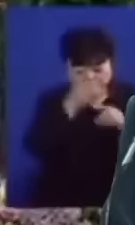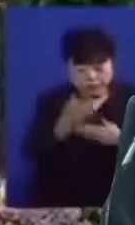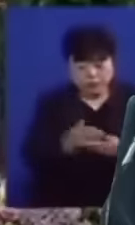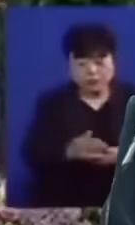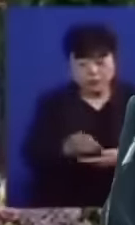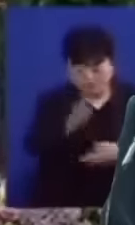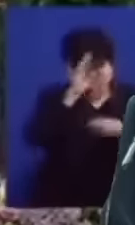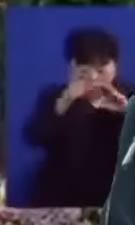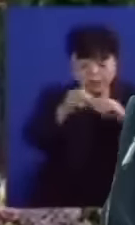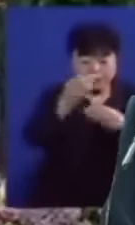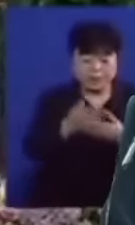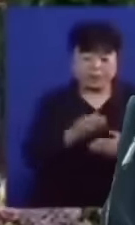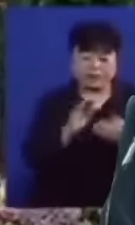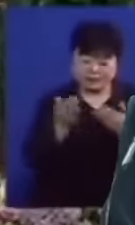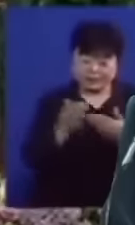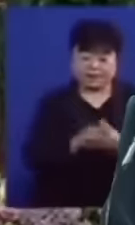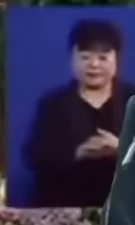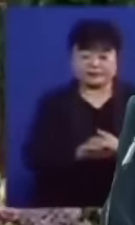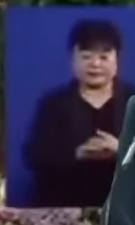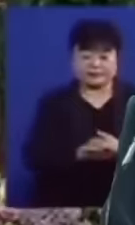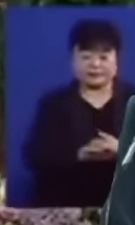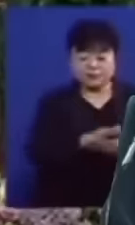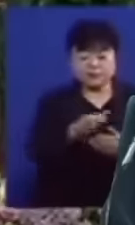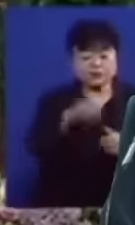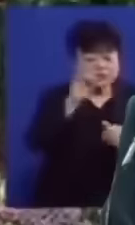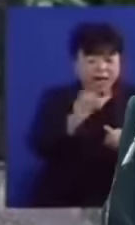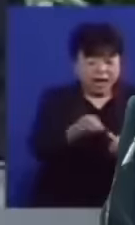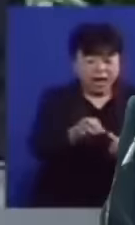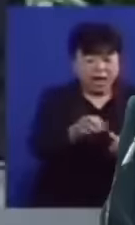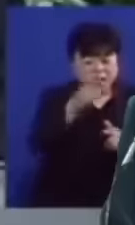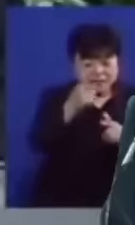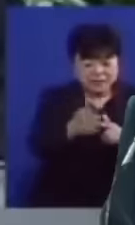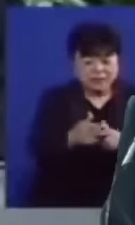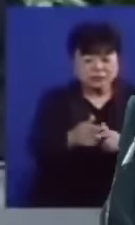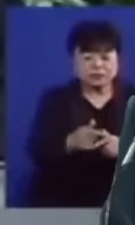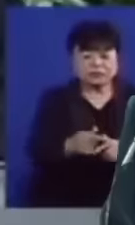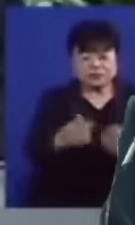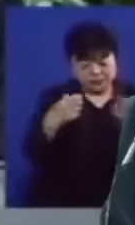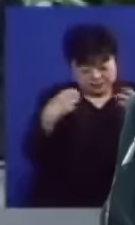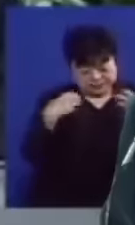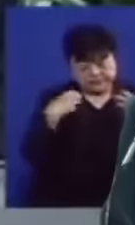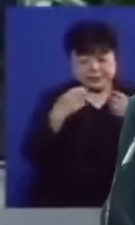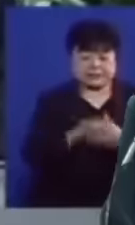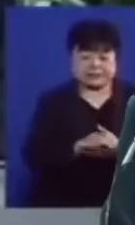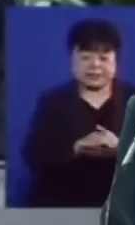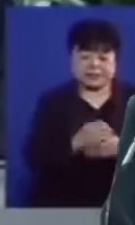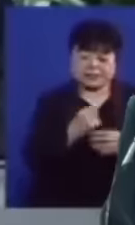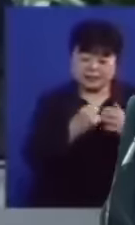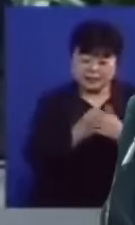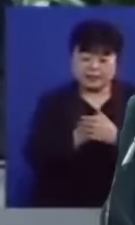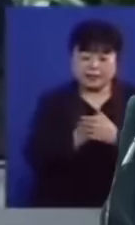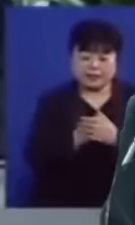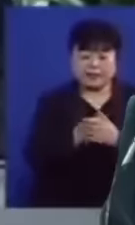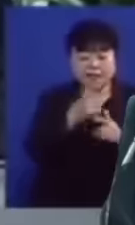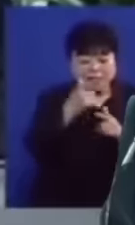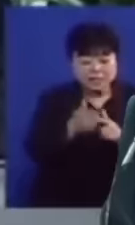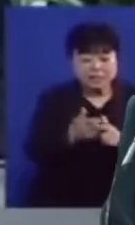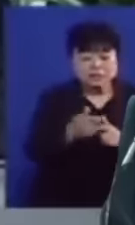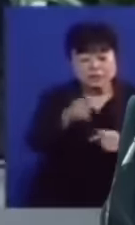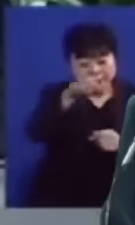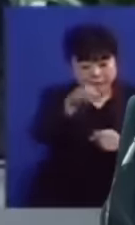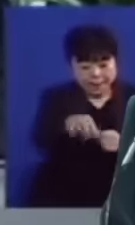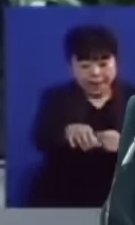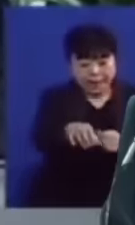나음을 입었도다. 우리의 재앙을 예수님이 담당하셨습니다. 그렇기 때문에 우린 예수님